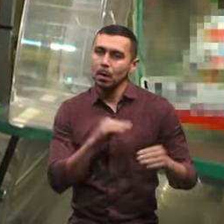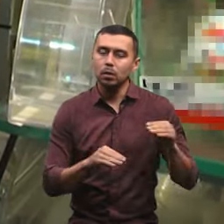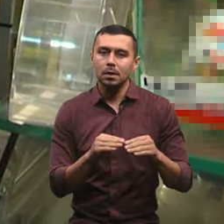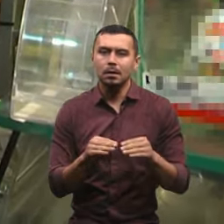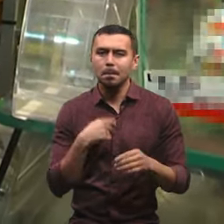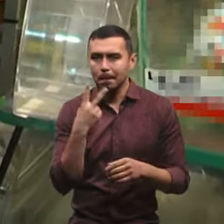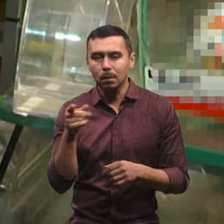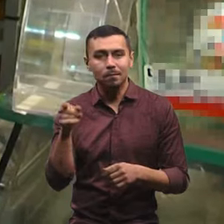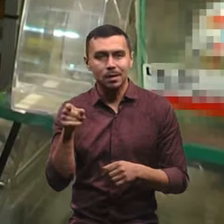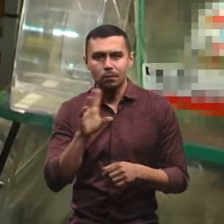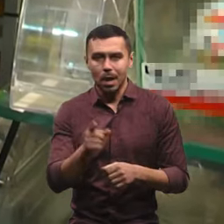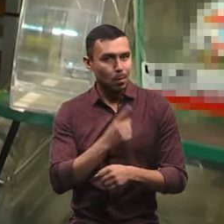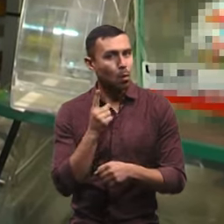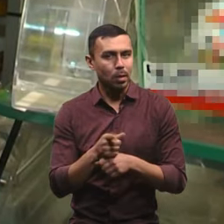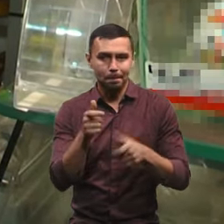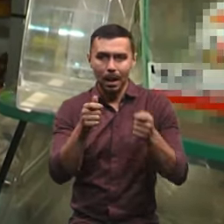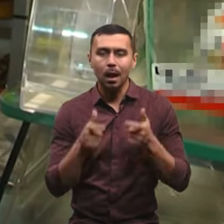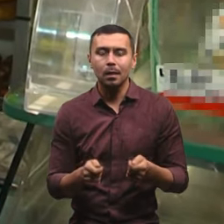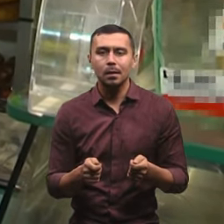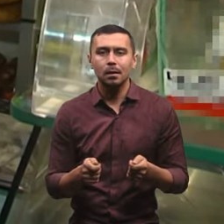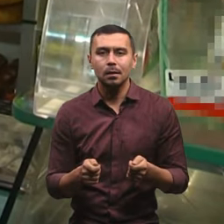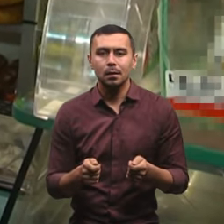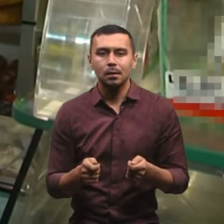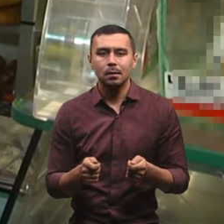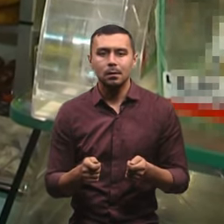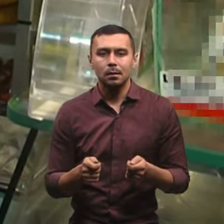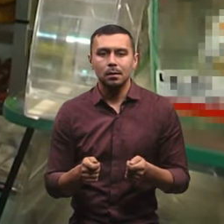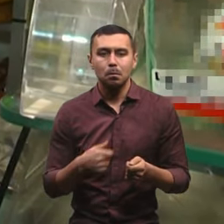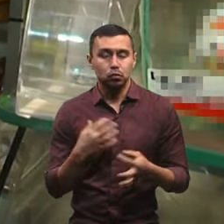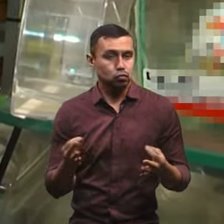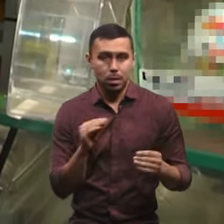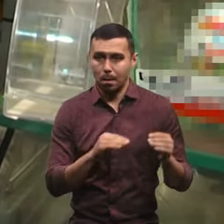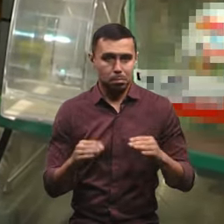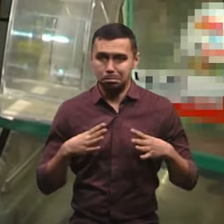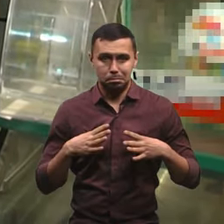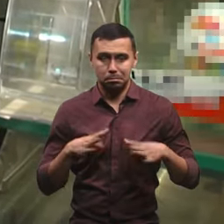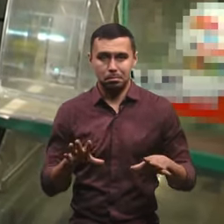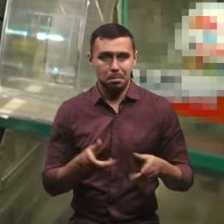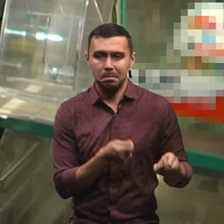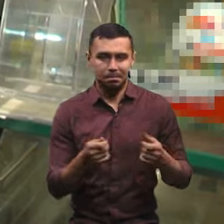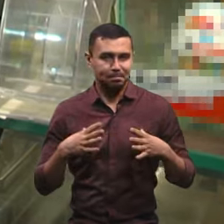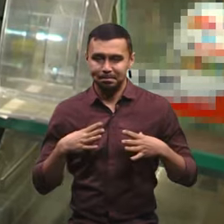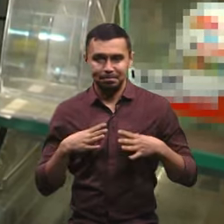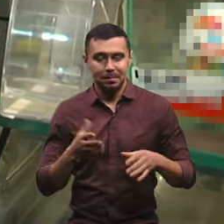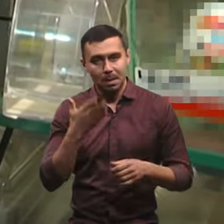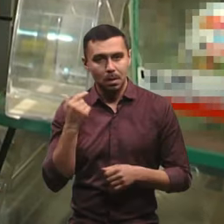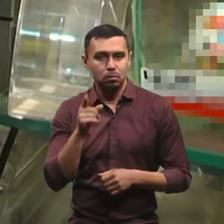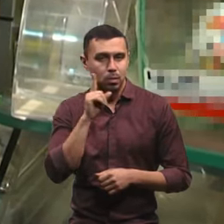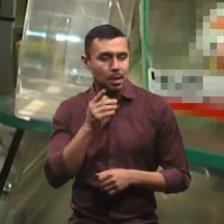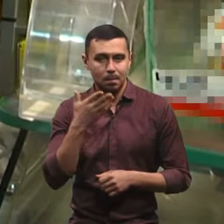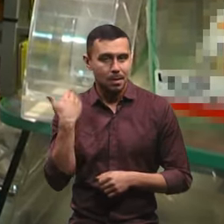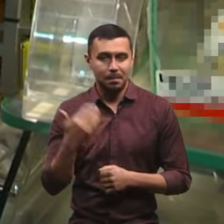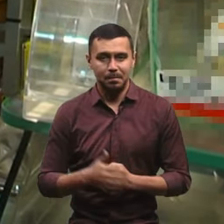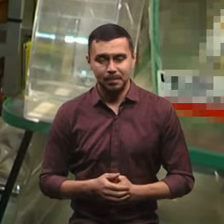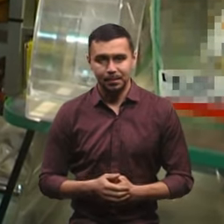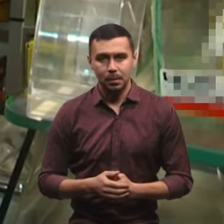хліб, бачимо, що ці, що вже заборонені? Ну, що ми там не пакуємо, не привезли. Не привезли, так. Да. Ви продавець, скажете, так?